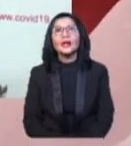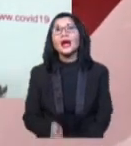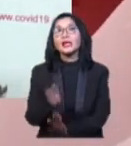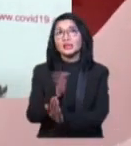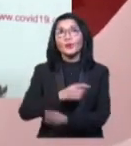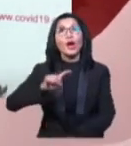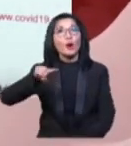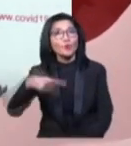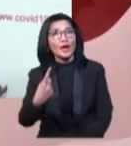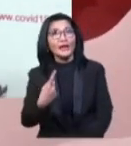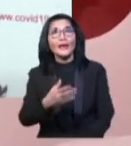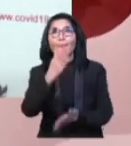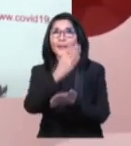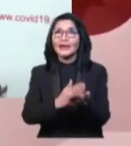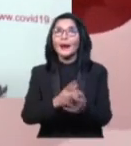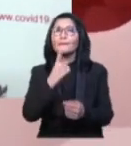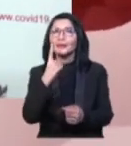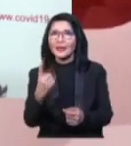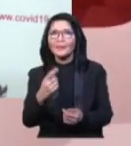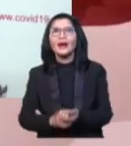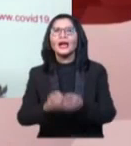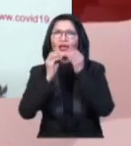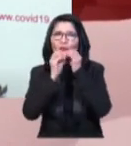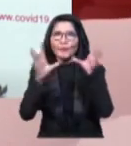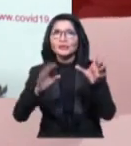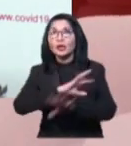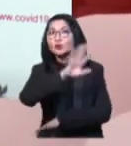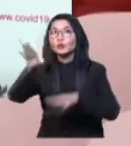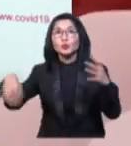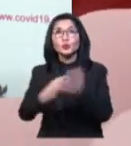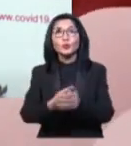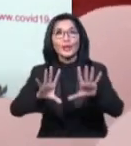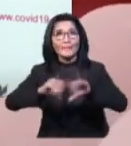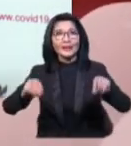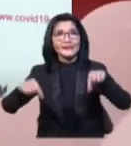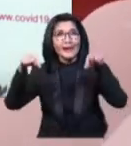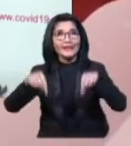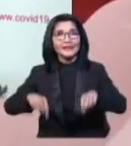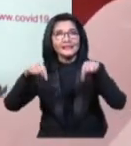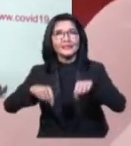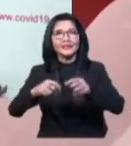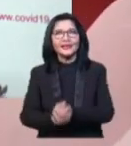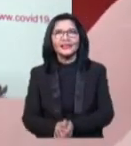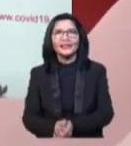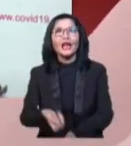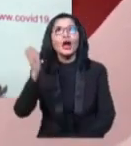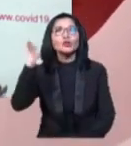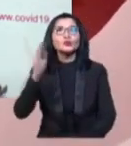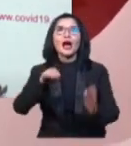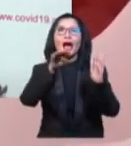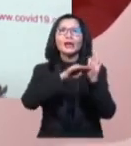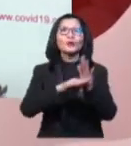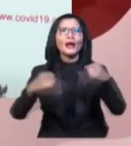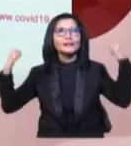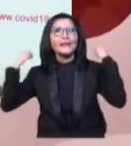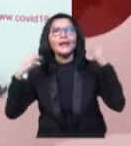Sebelum kita memulai sesi pertama, saya juga ingin menginformasikan bahwa seluruh tim yang bertugas di Media Center Kominfo telah melaksanakan protokol